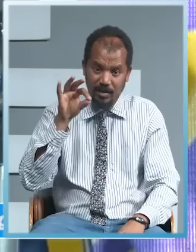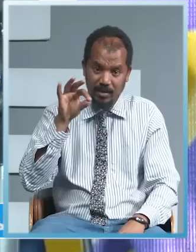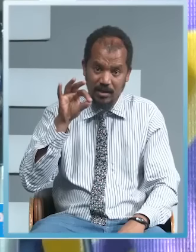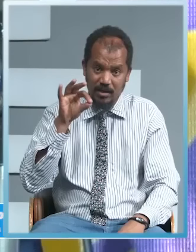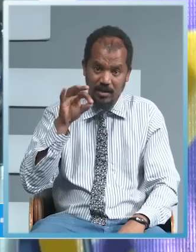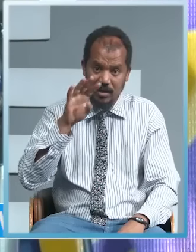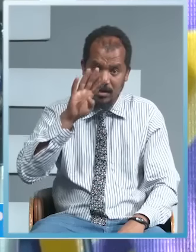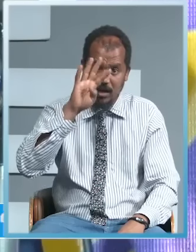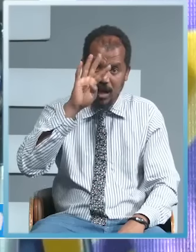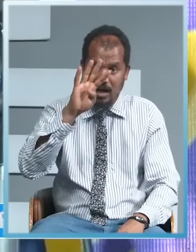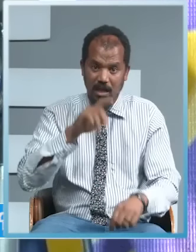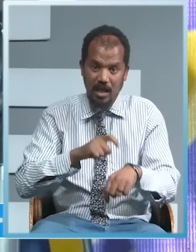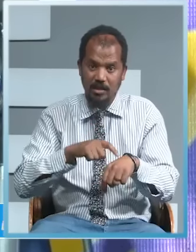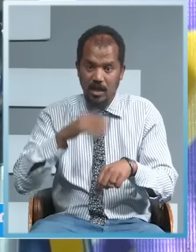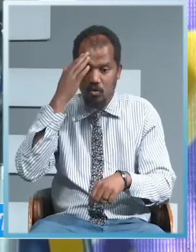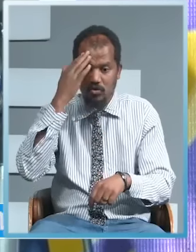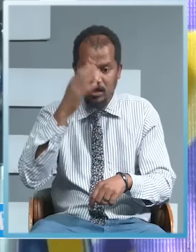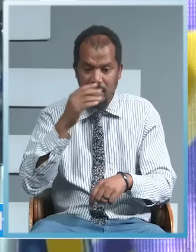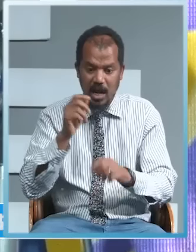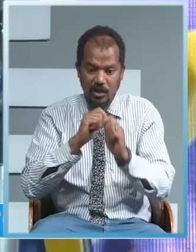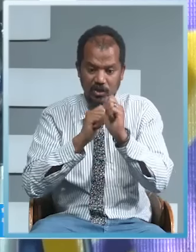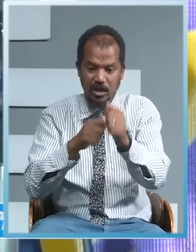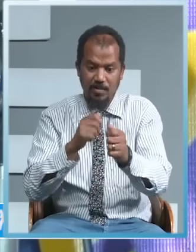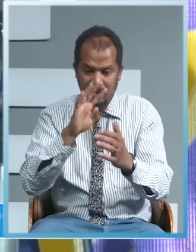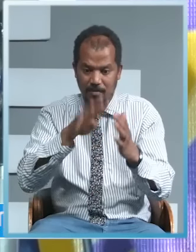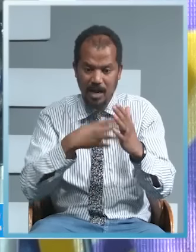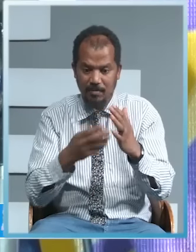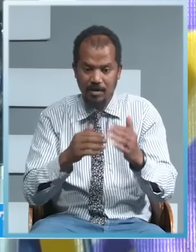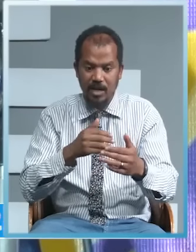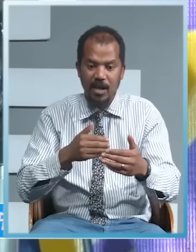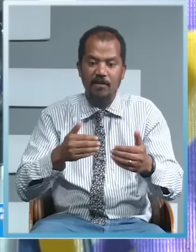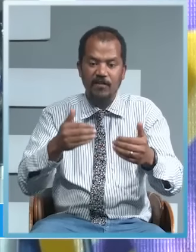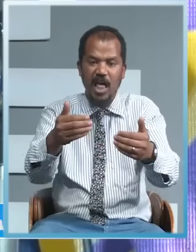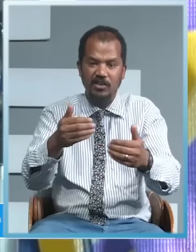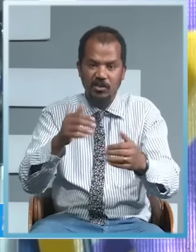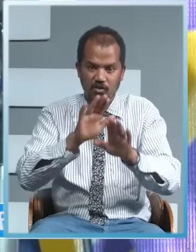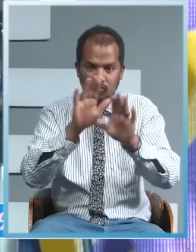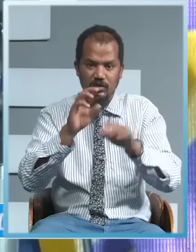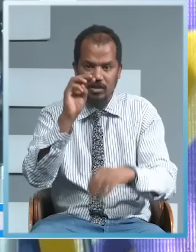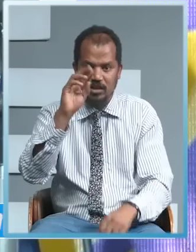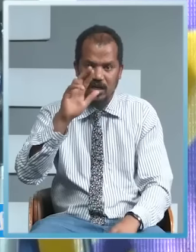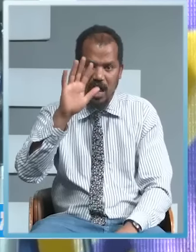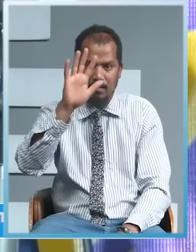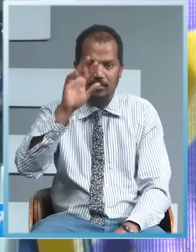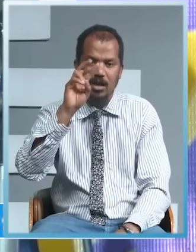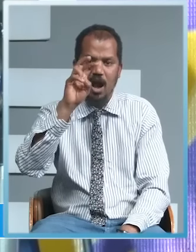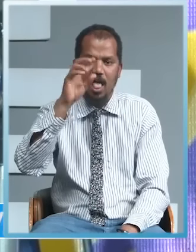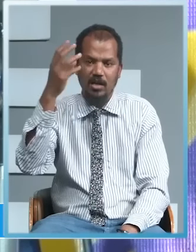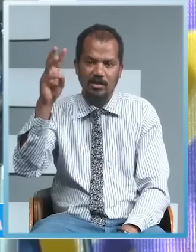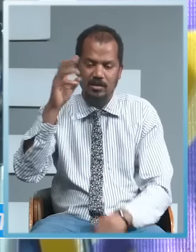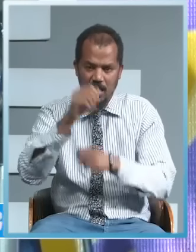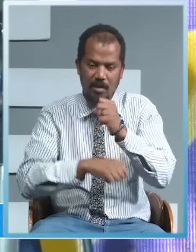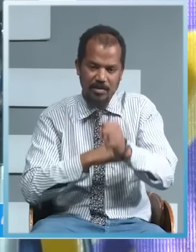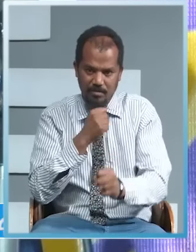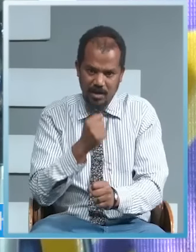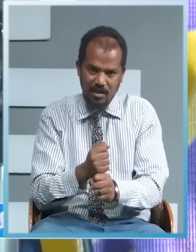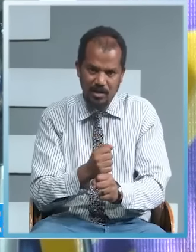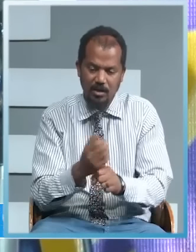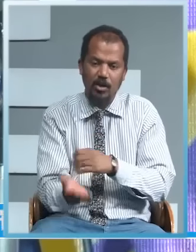ለአራተኛ ጊዜ እውቅናና ሽልማት መርሃ ግብር የፊታችን እሁድ ጥር 5 2016 ዓመተ